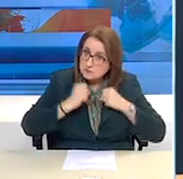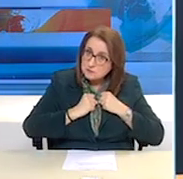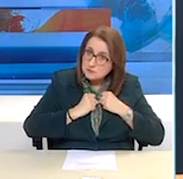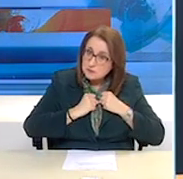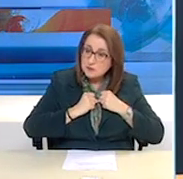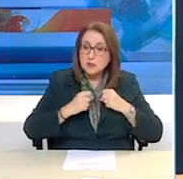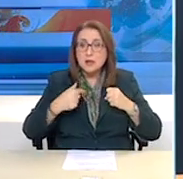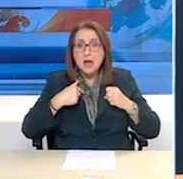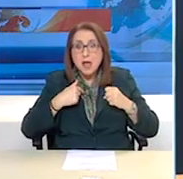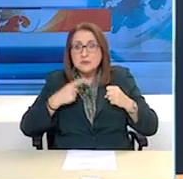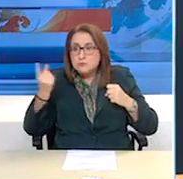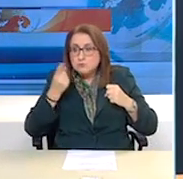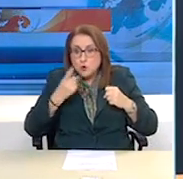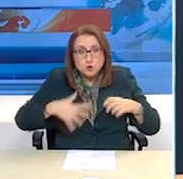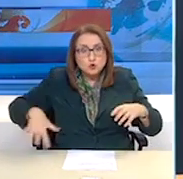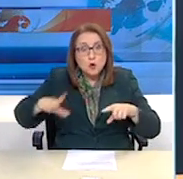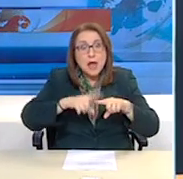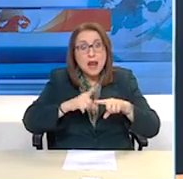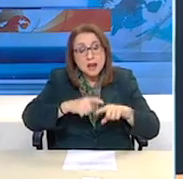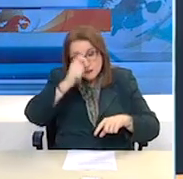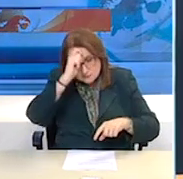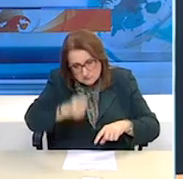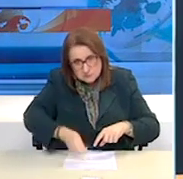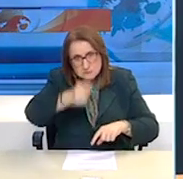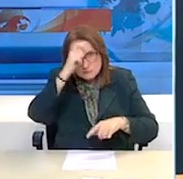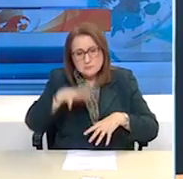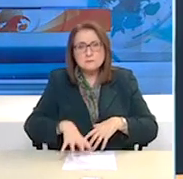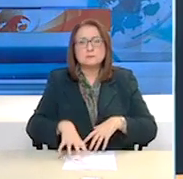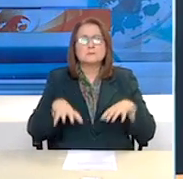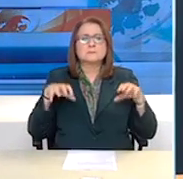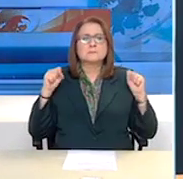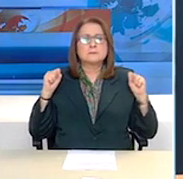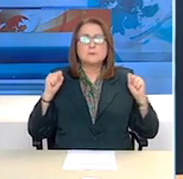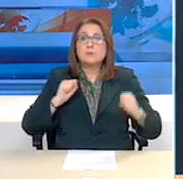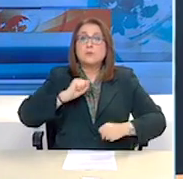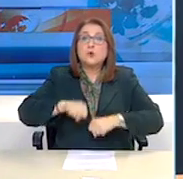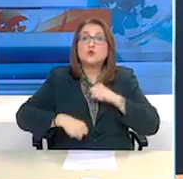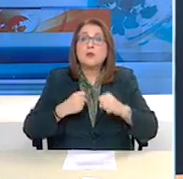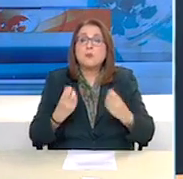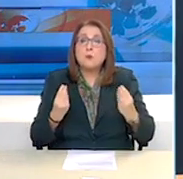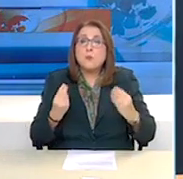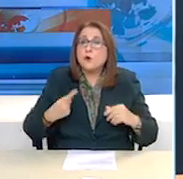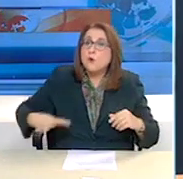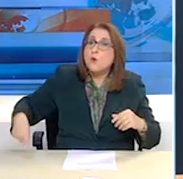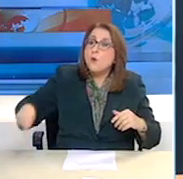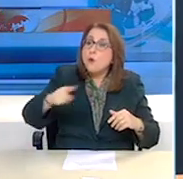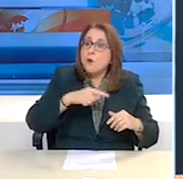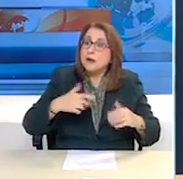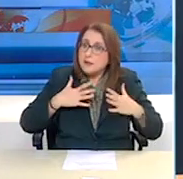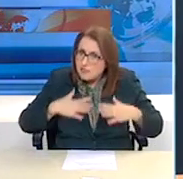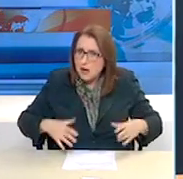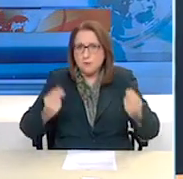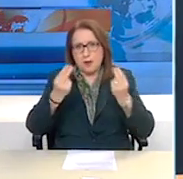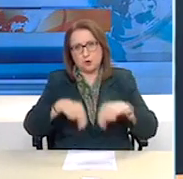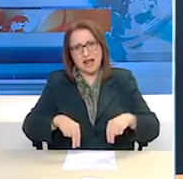στη συντριπτική της πλειοψηφίας. Δεν έχουμε προσωπικά με κανέναν, όμως κάνουμε όλοι μια τεράστια προσπάθεια και θέλουμε να έχει το ανάλογο